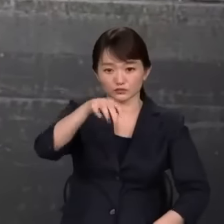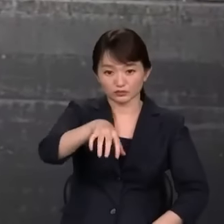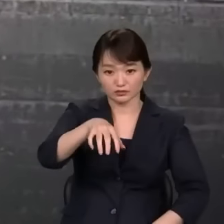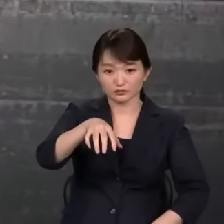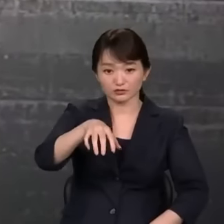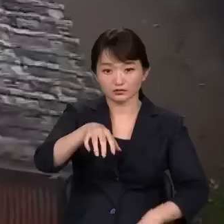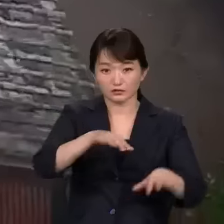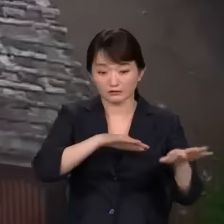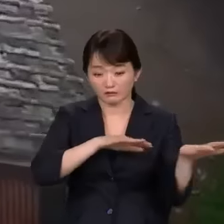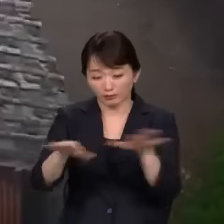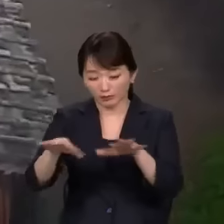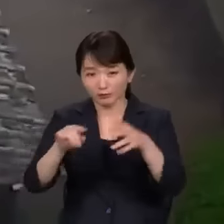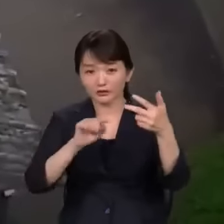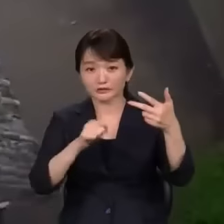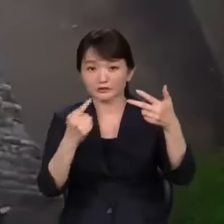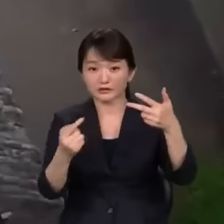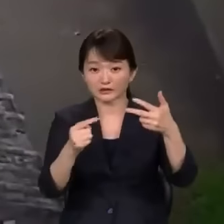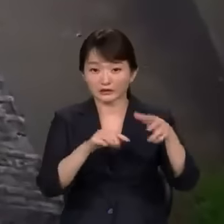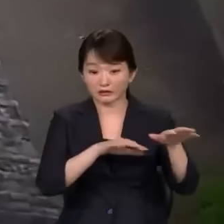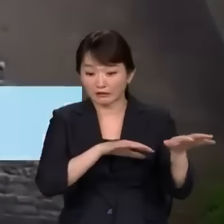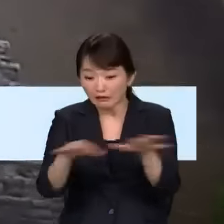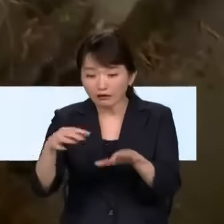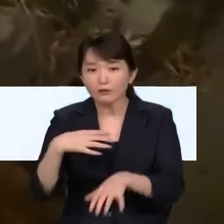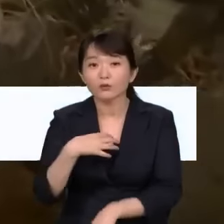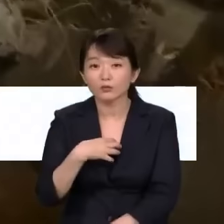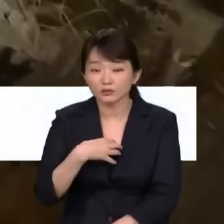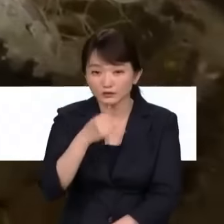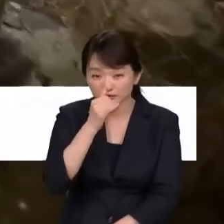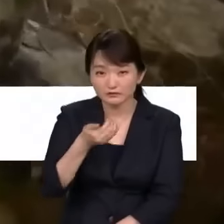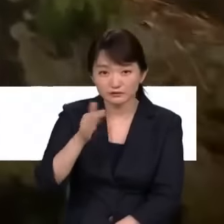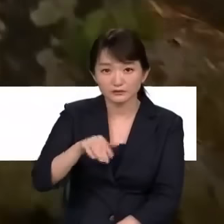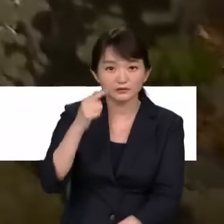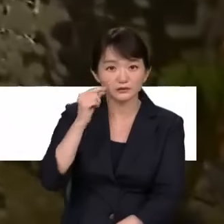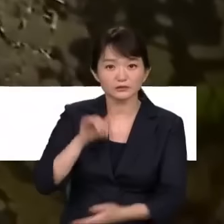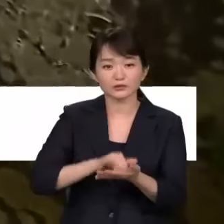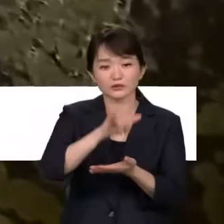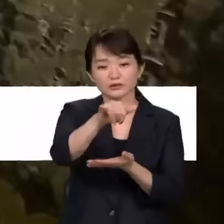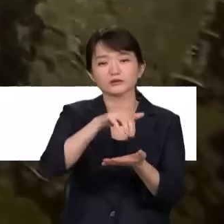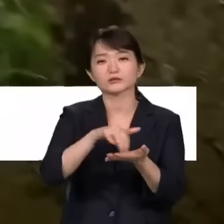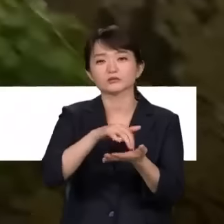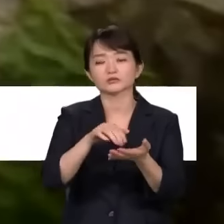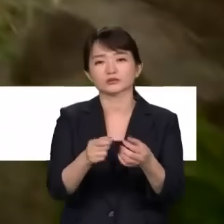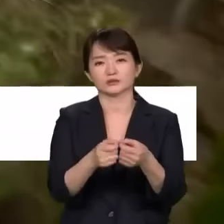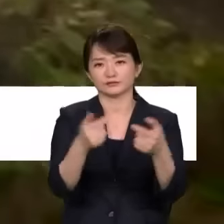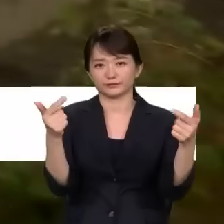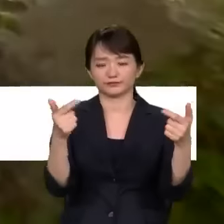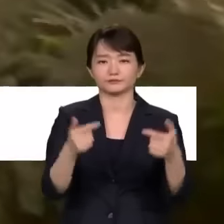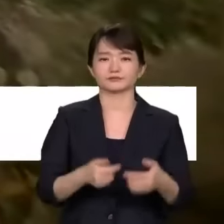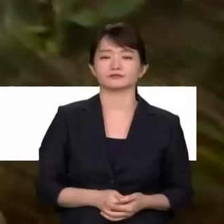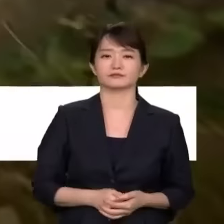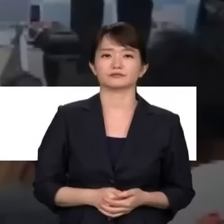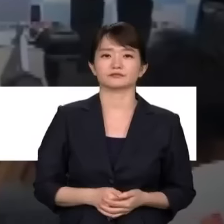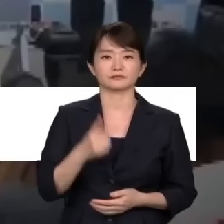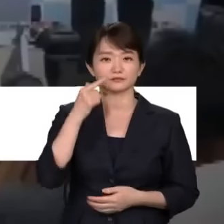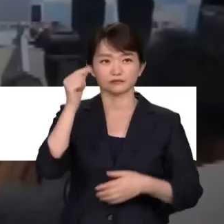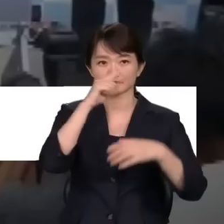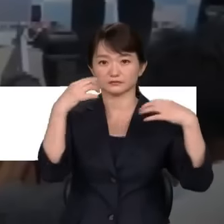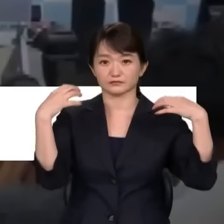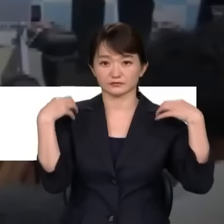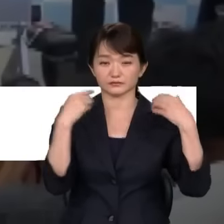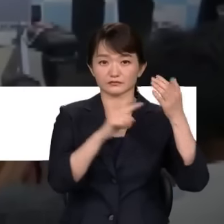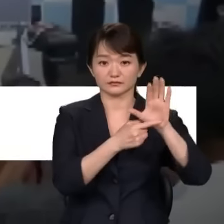규모 7.1의 지진으로 대지진 우려가 커졌지만 일본을 찾는 발길은 오히려 늘어난 겁니다. 일본 정부가